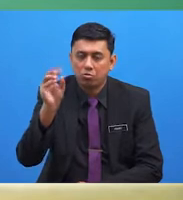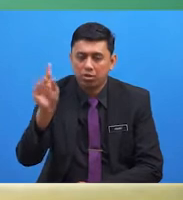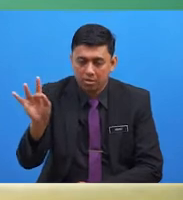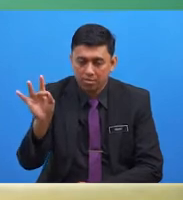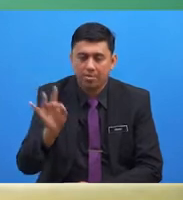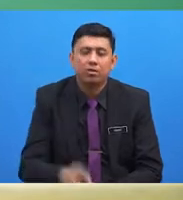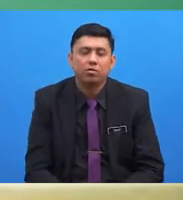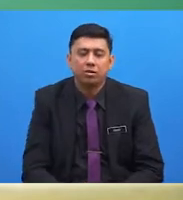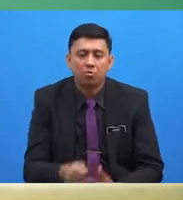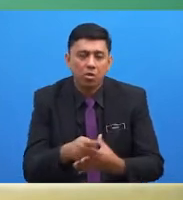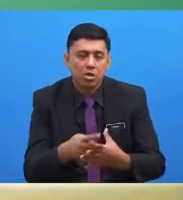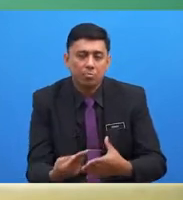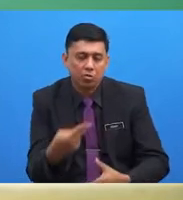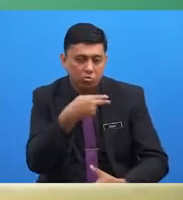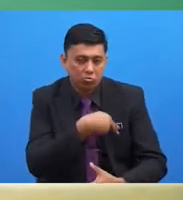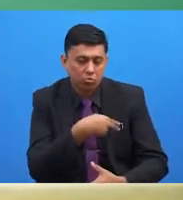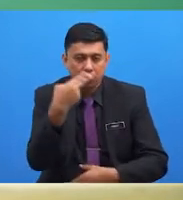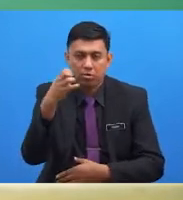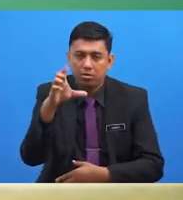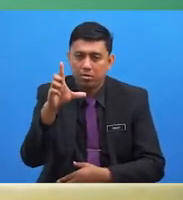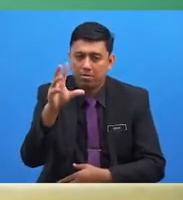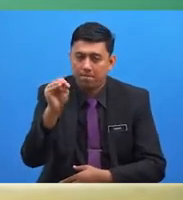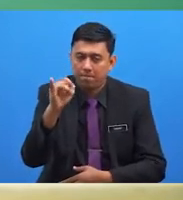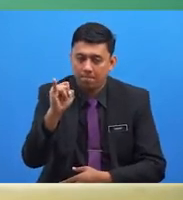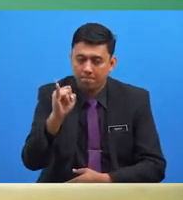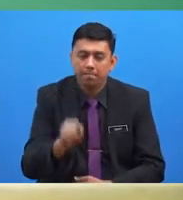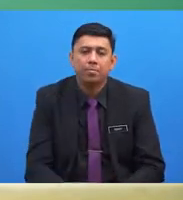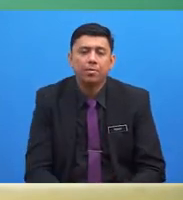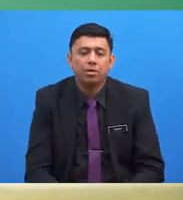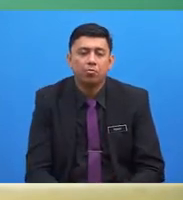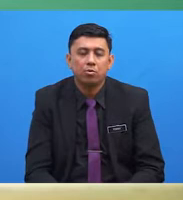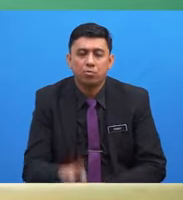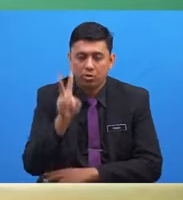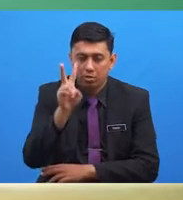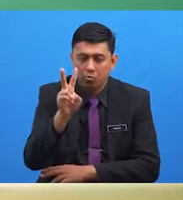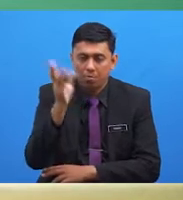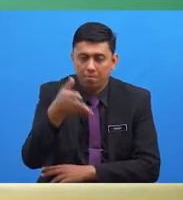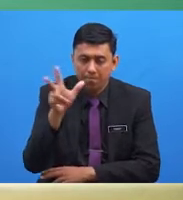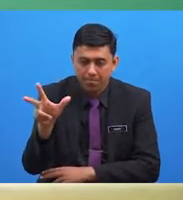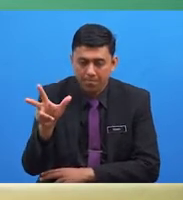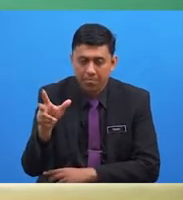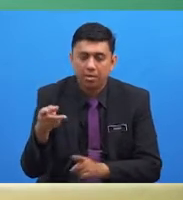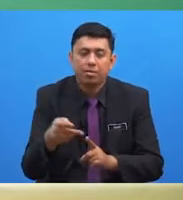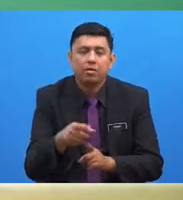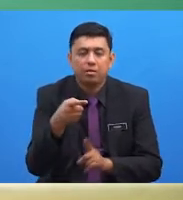RM1,908, manakala kongsi untung Helmi akan dikira sebagai 2/3